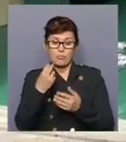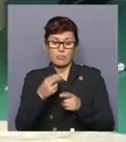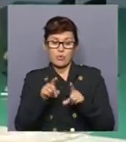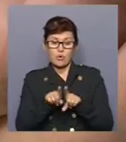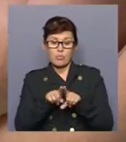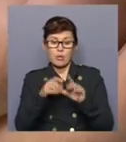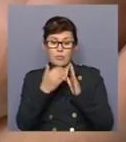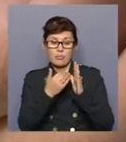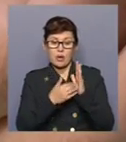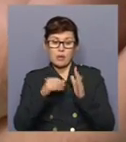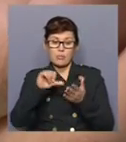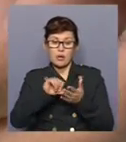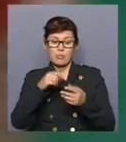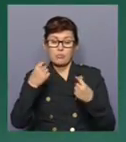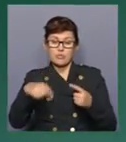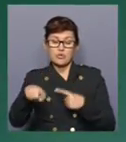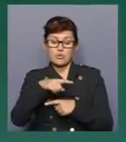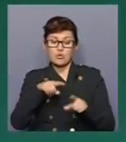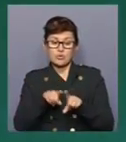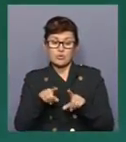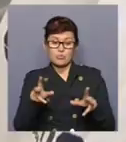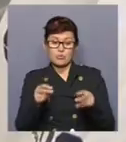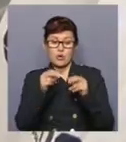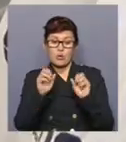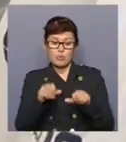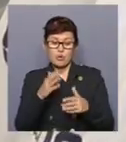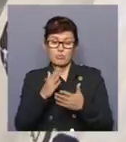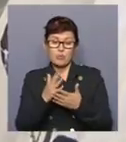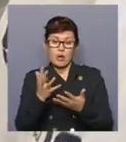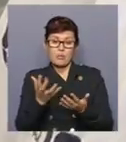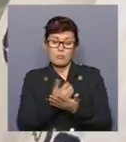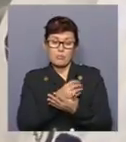акселерация бағдарламасына қатысып, яғни бизнесін ілгерілеуіне мүмкіндік алмақ.